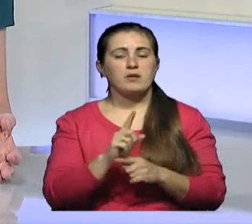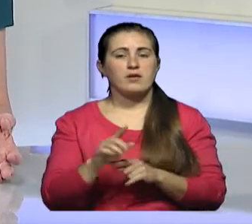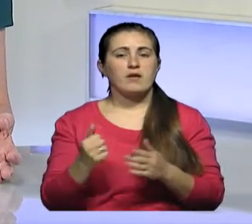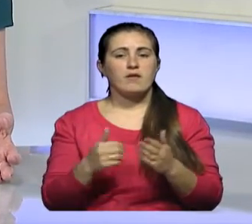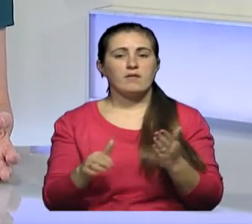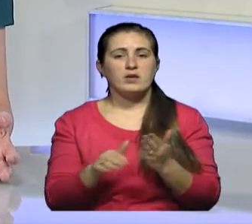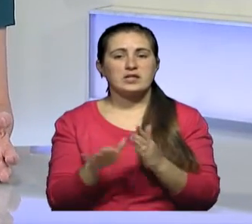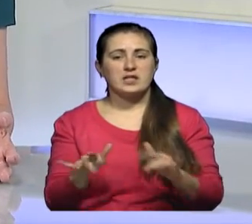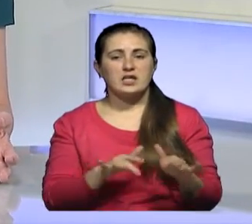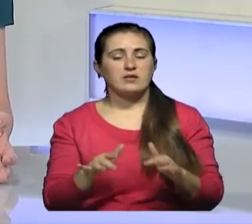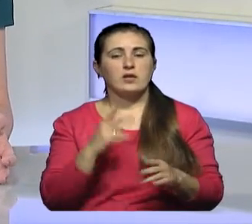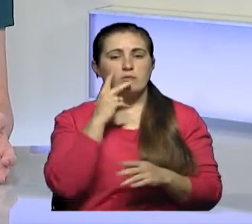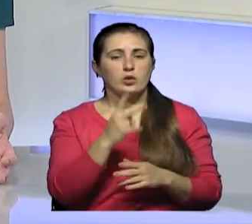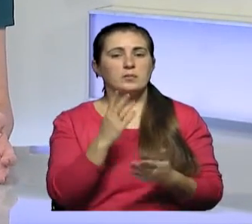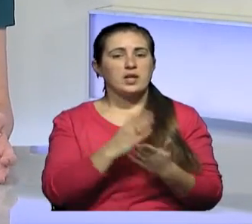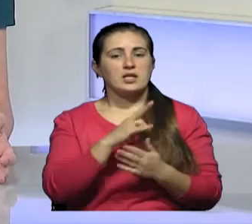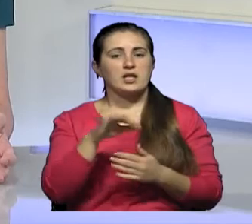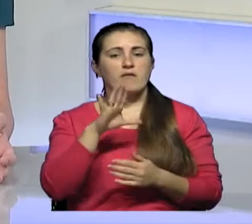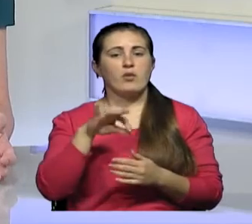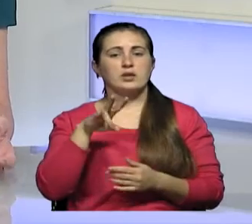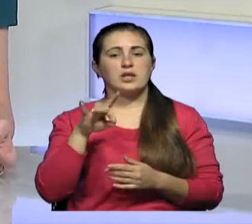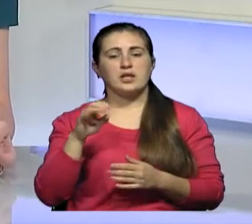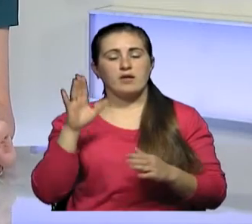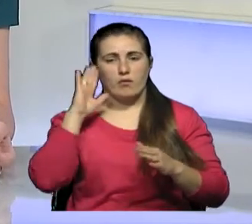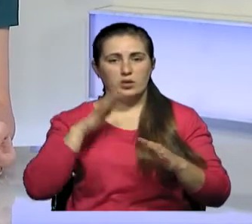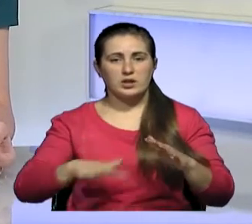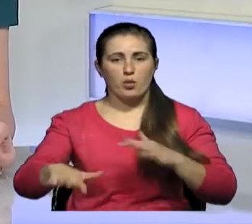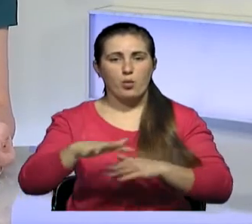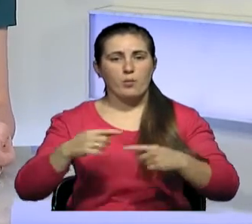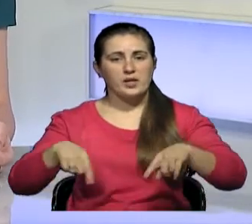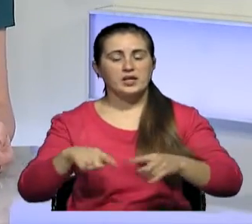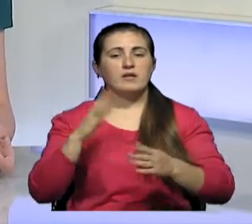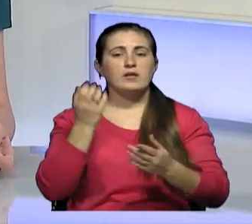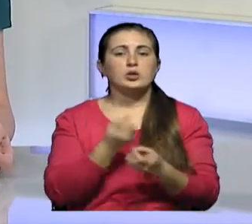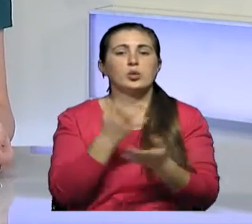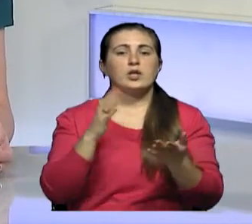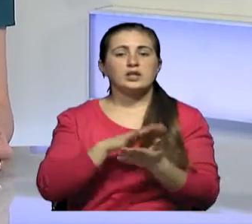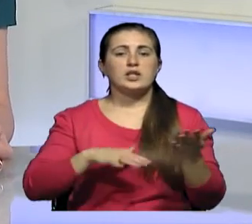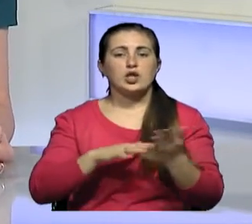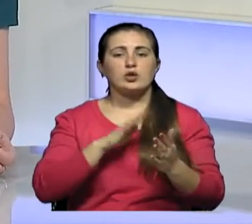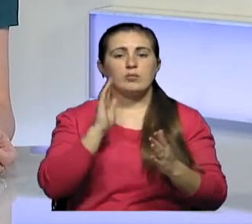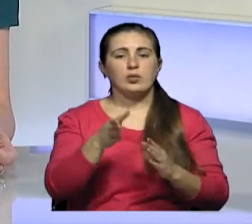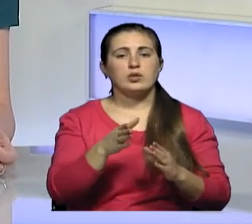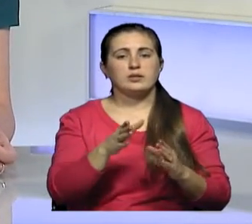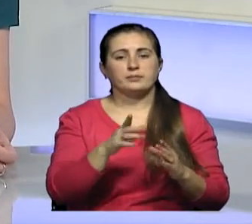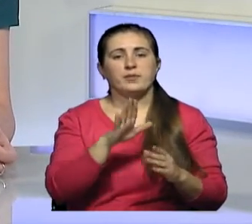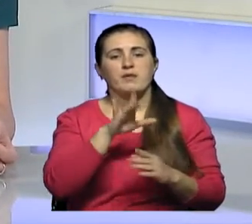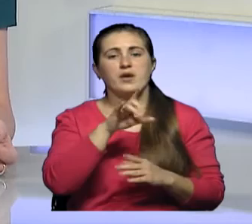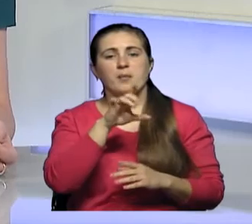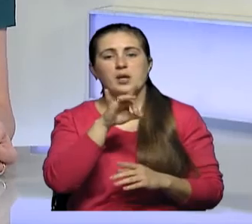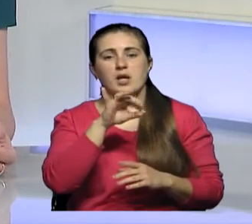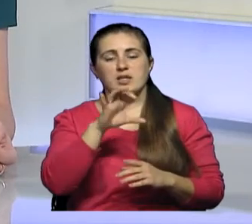смотрим если водные объекты какие то насколько будут дальнейшем выбросы осуществляется насколько